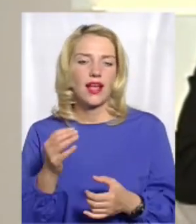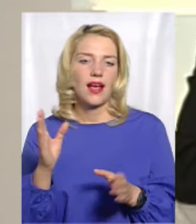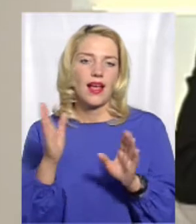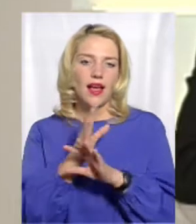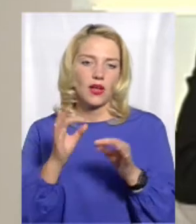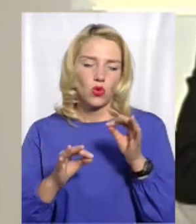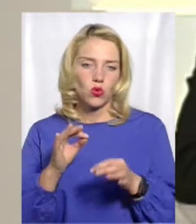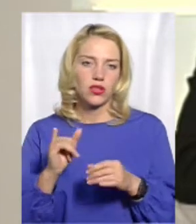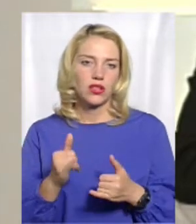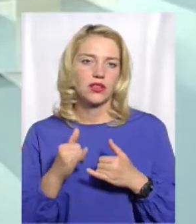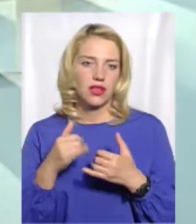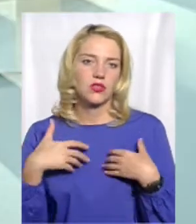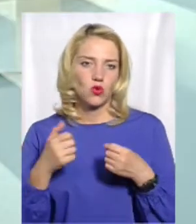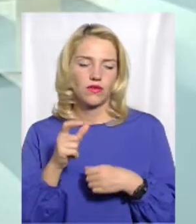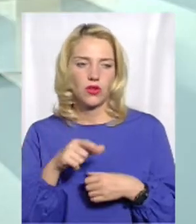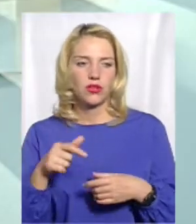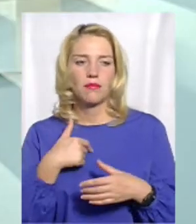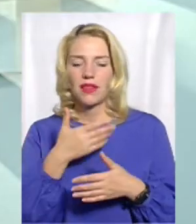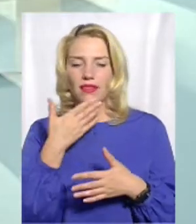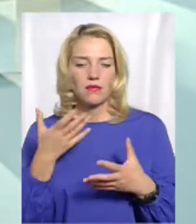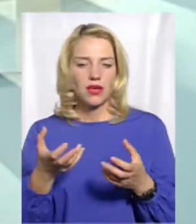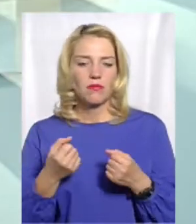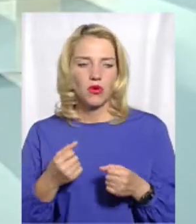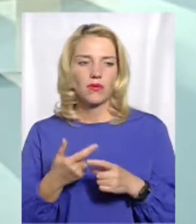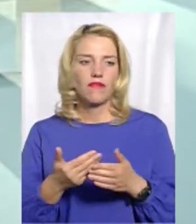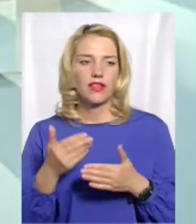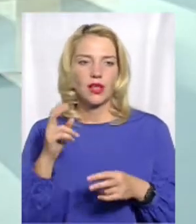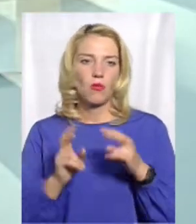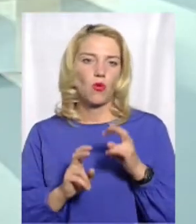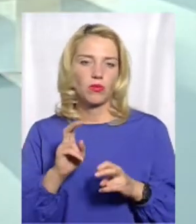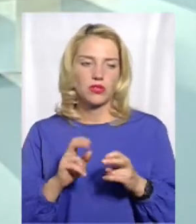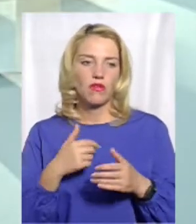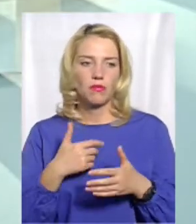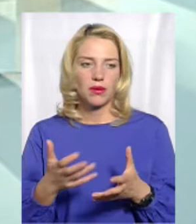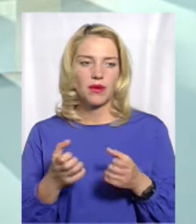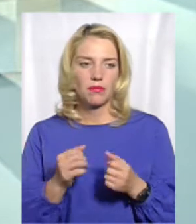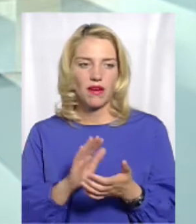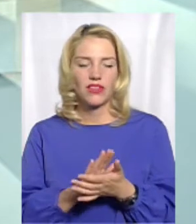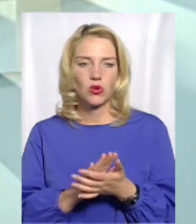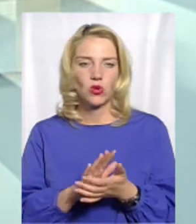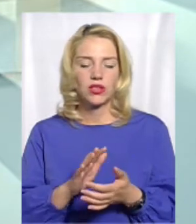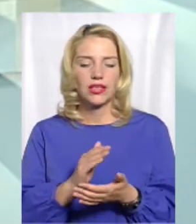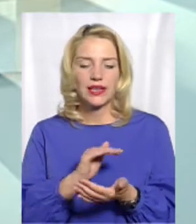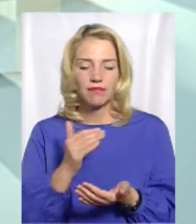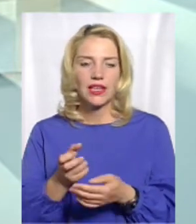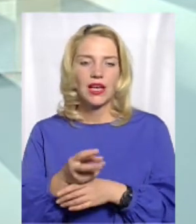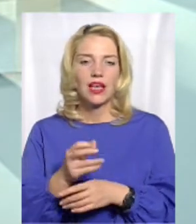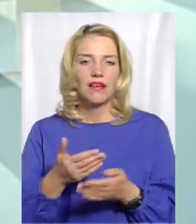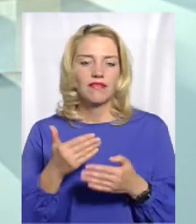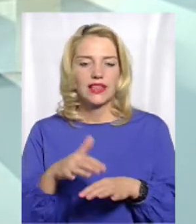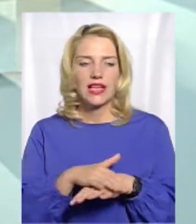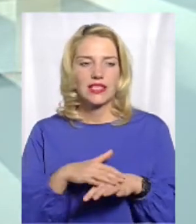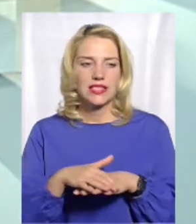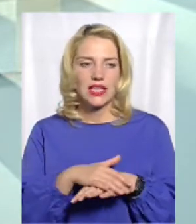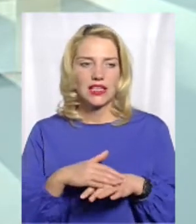навіть для здоров'я людей? Ми не приймаємо відходи від промисловості, ми приймаємо відходи тільки від населення, тобто нафта,